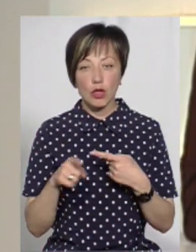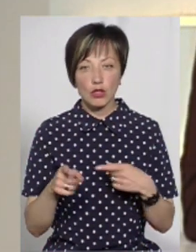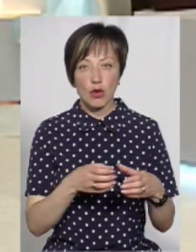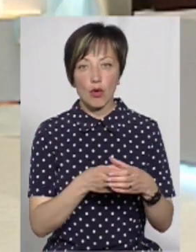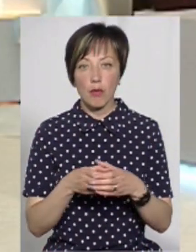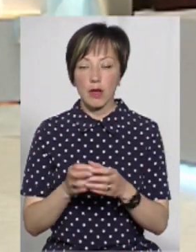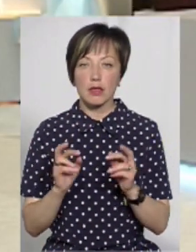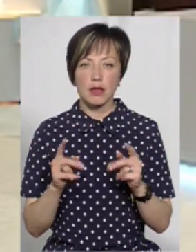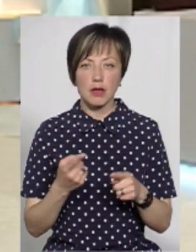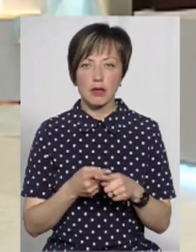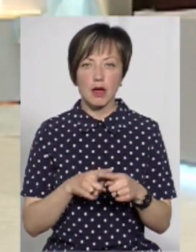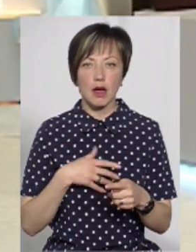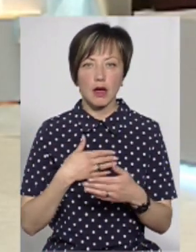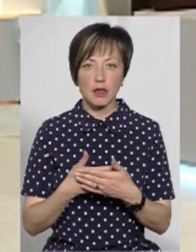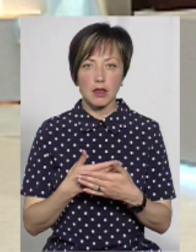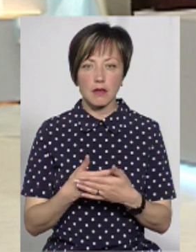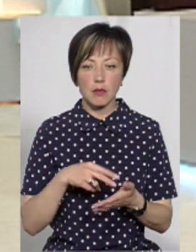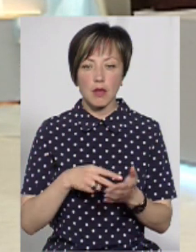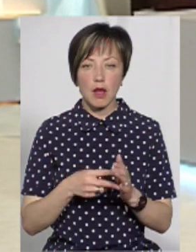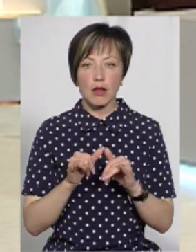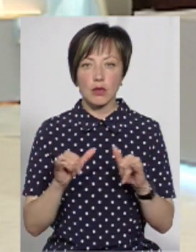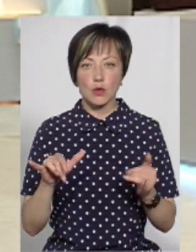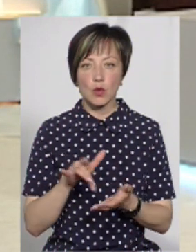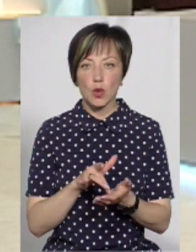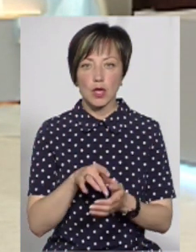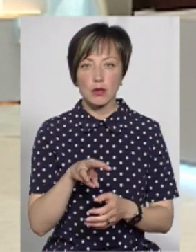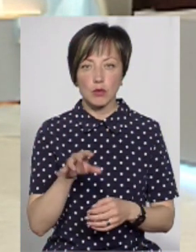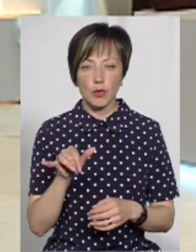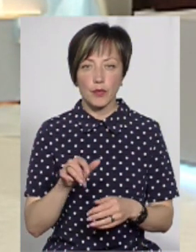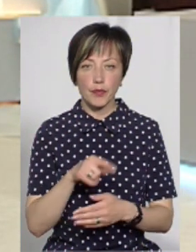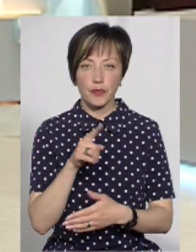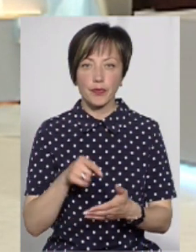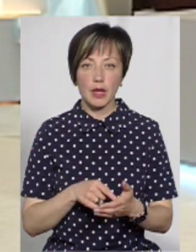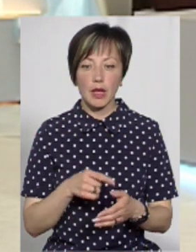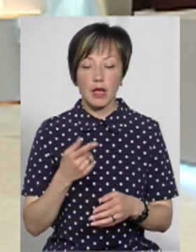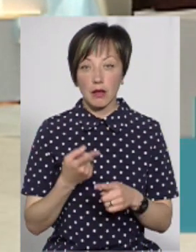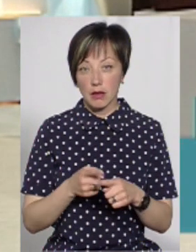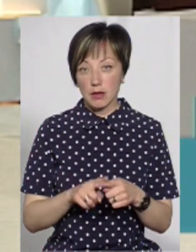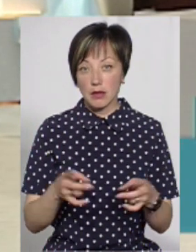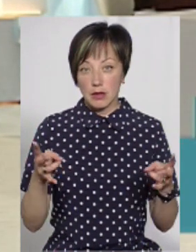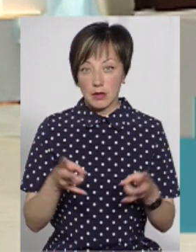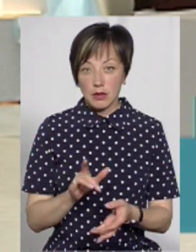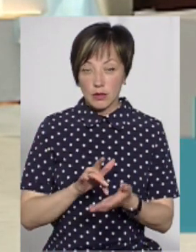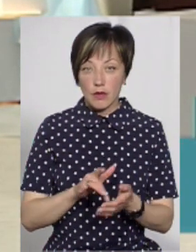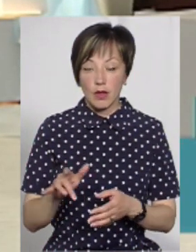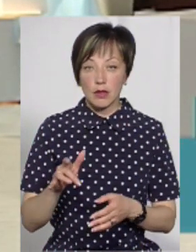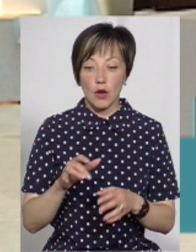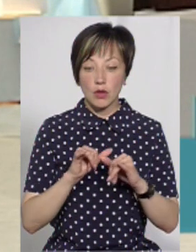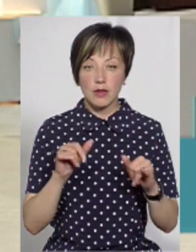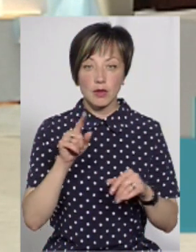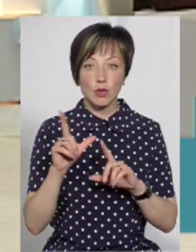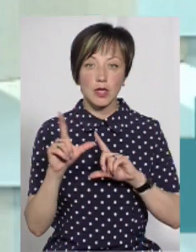громад, наскільки вони активні в плані розвитку туризму? Ну, їм сам Бог волів розвивати туризм, тому що